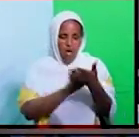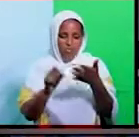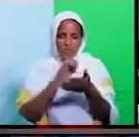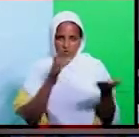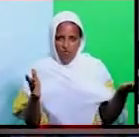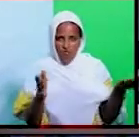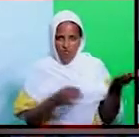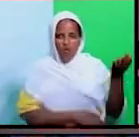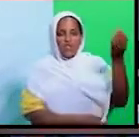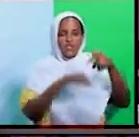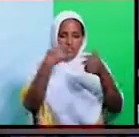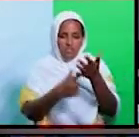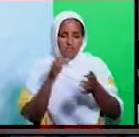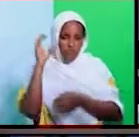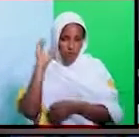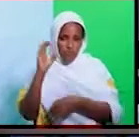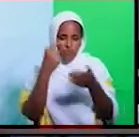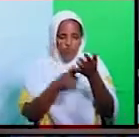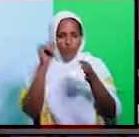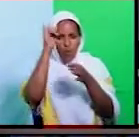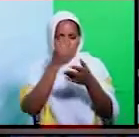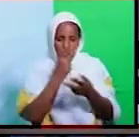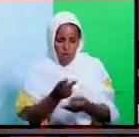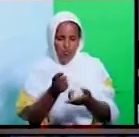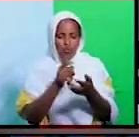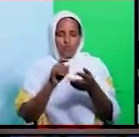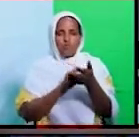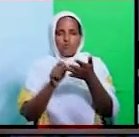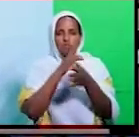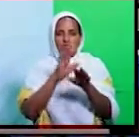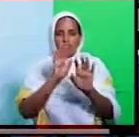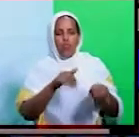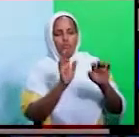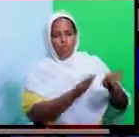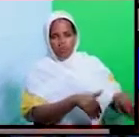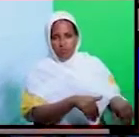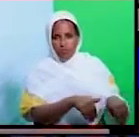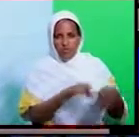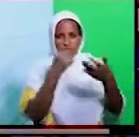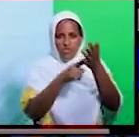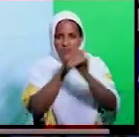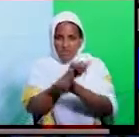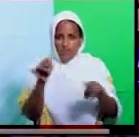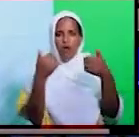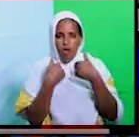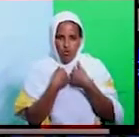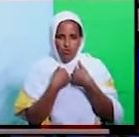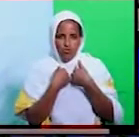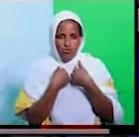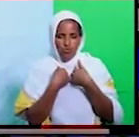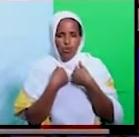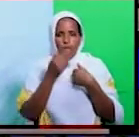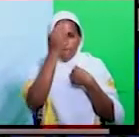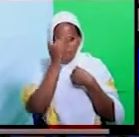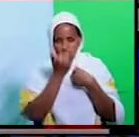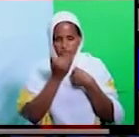አድርገን እንላለን። እንደውም ከዛ ካህኑም ይላል በደንብ አድርጎ ወይ ዜኒ እግዚእነ ወአምላክነ ፈኑ ላዕሌነ